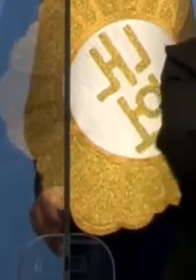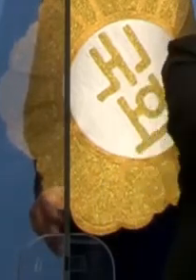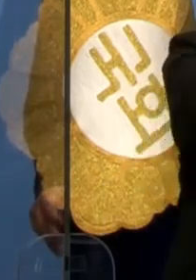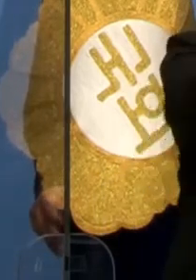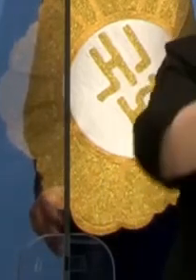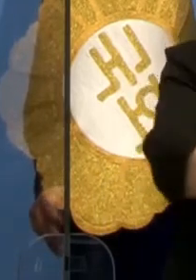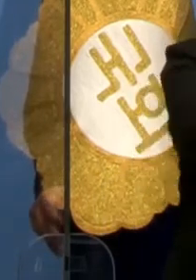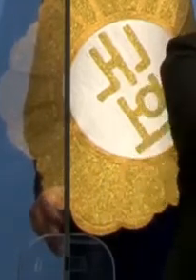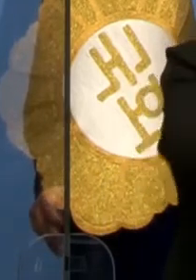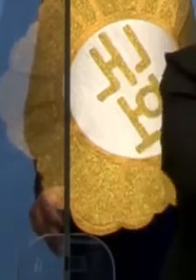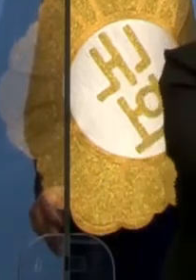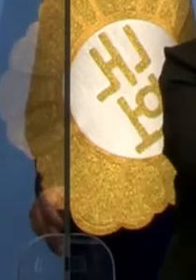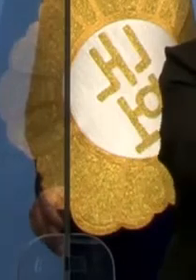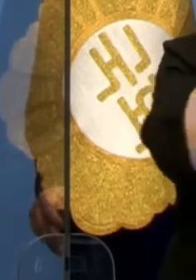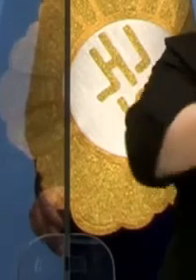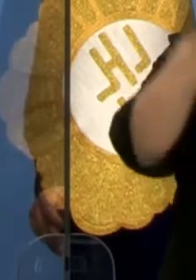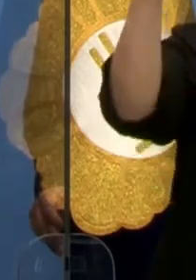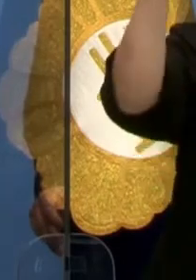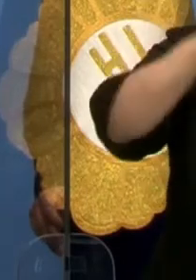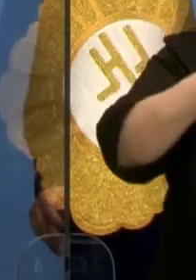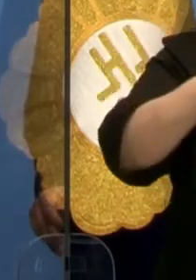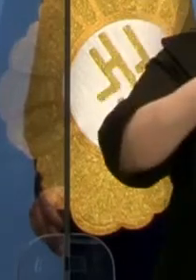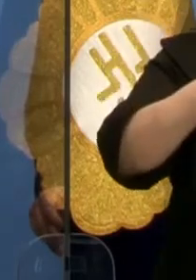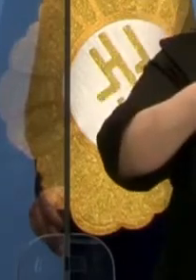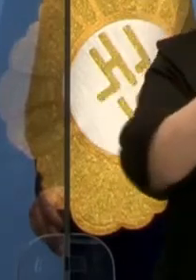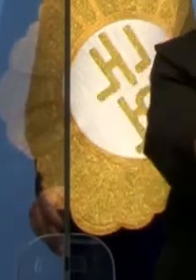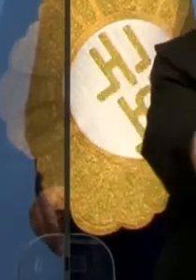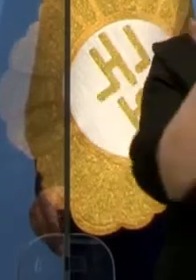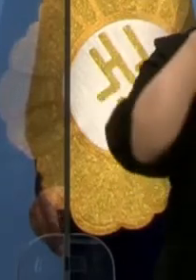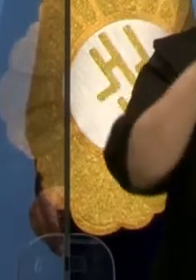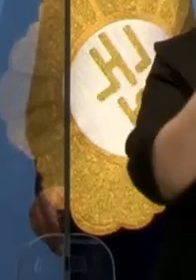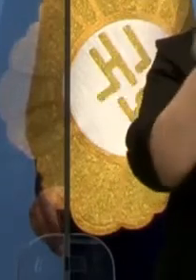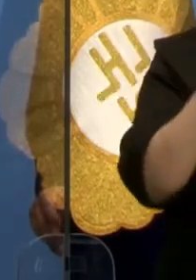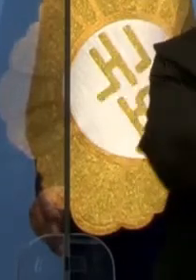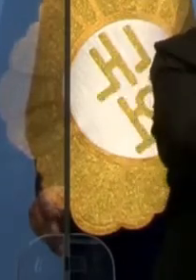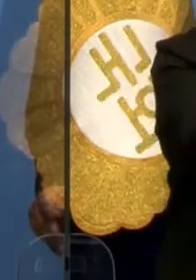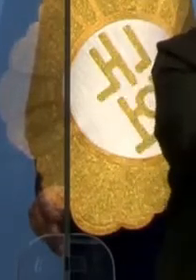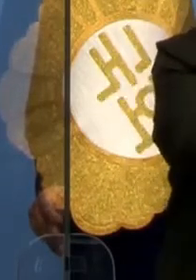따르면 청와대 하명을 받은 황운하 청장이 가장